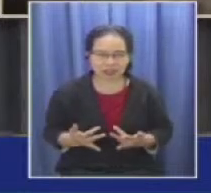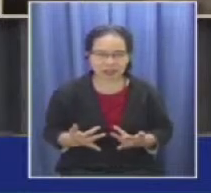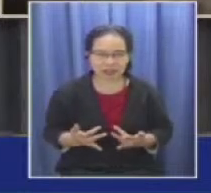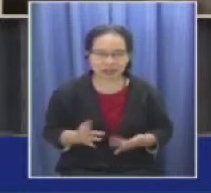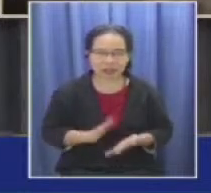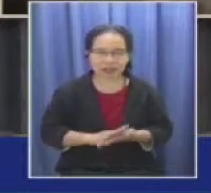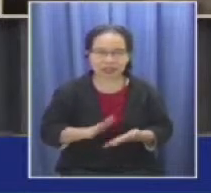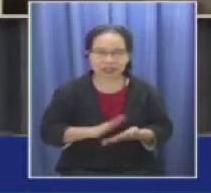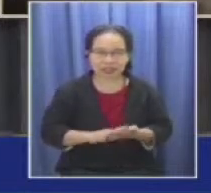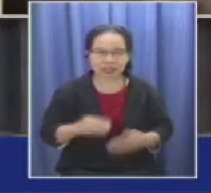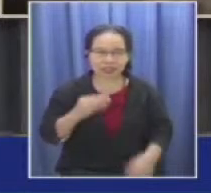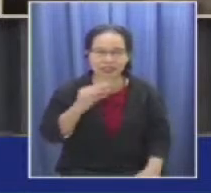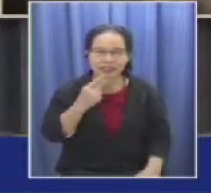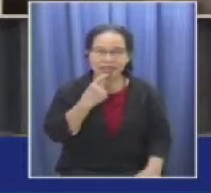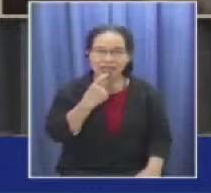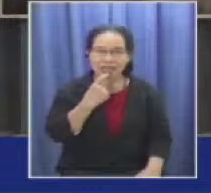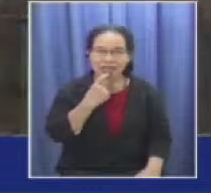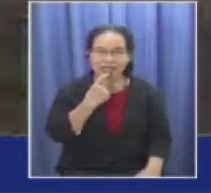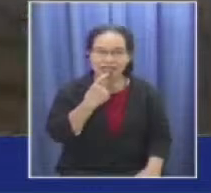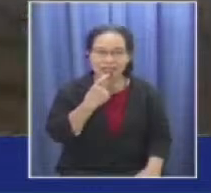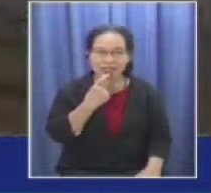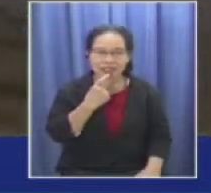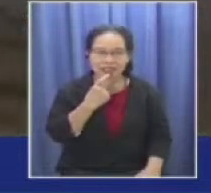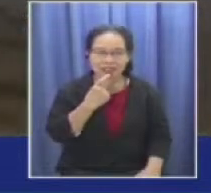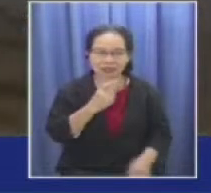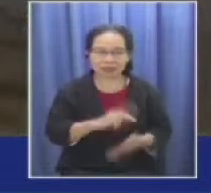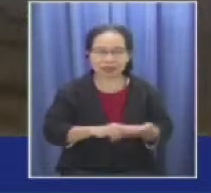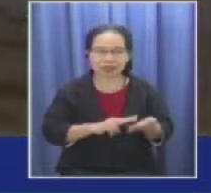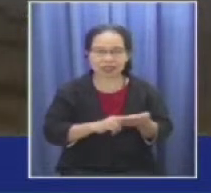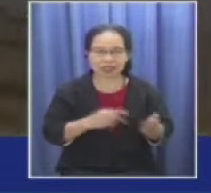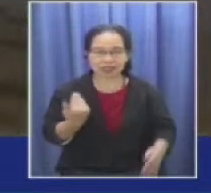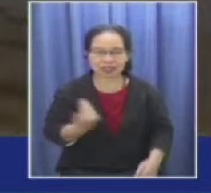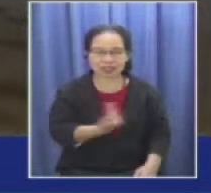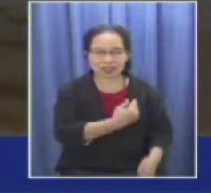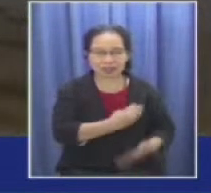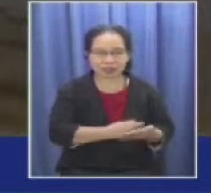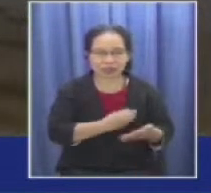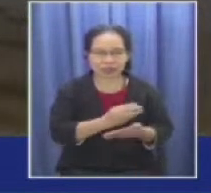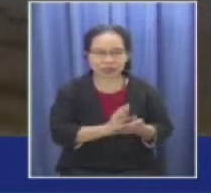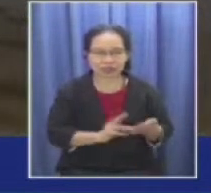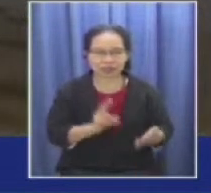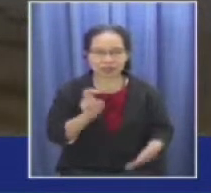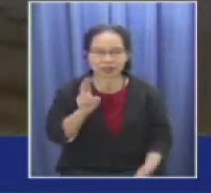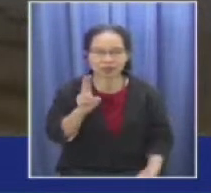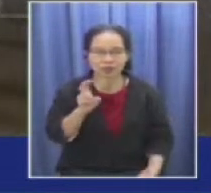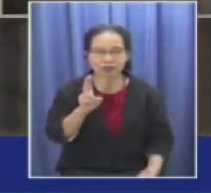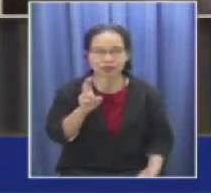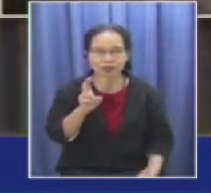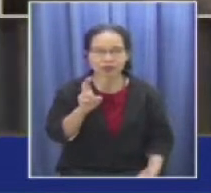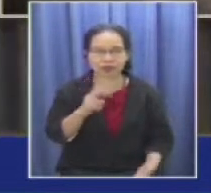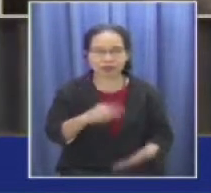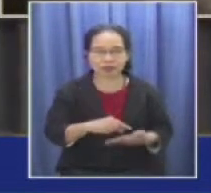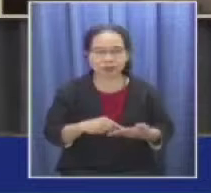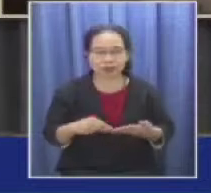enti sa ne mai enyina oma yenyi firi akoma ne mu sede ba ya akoma ne mu bete na sa wakoma mu